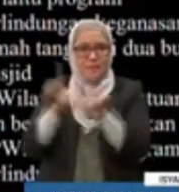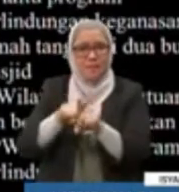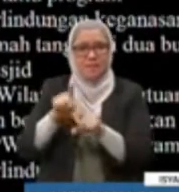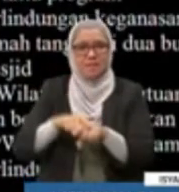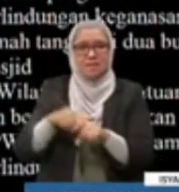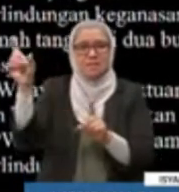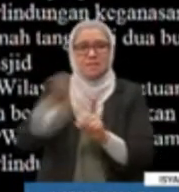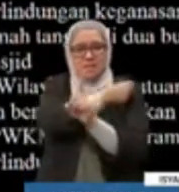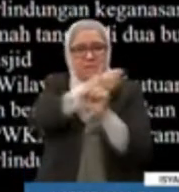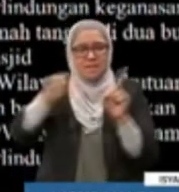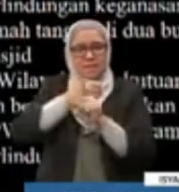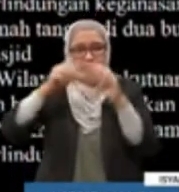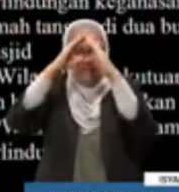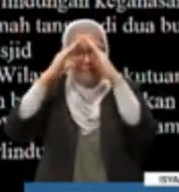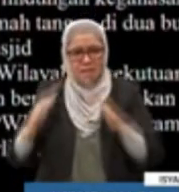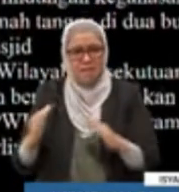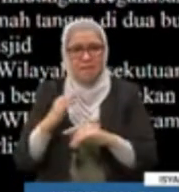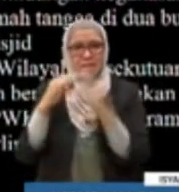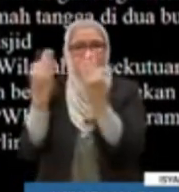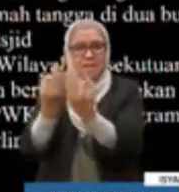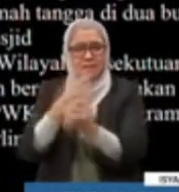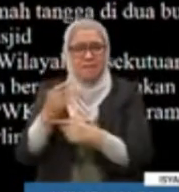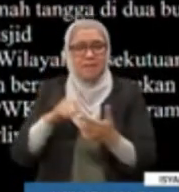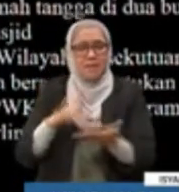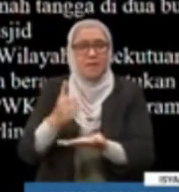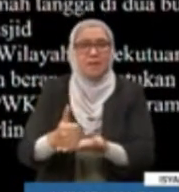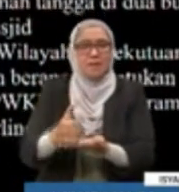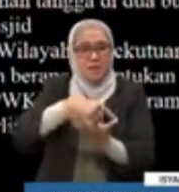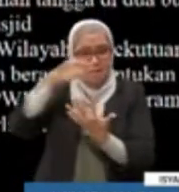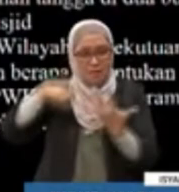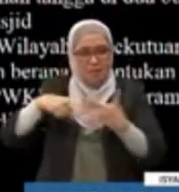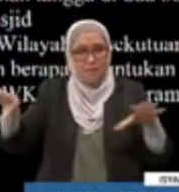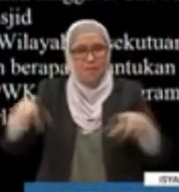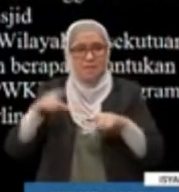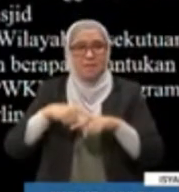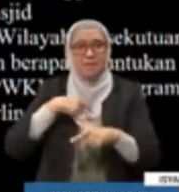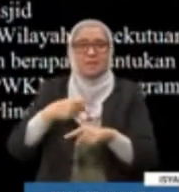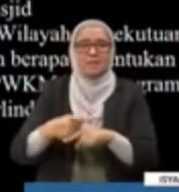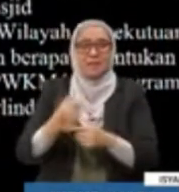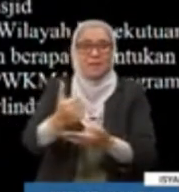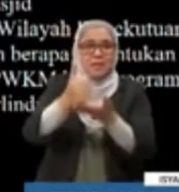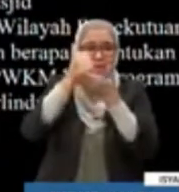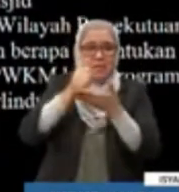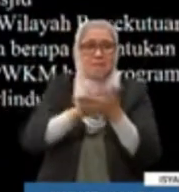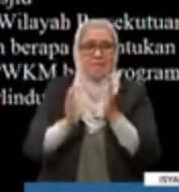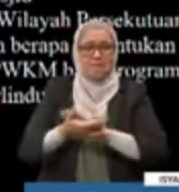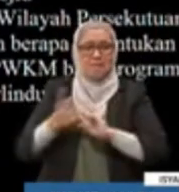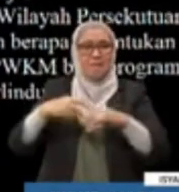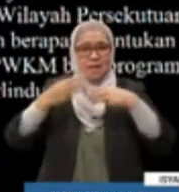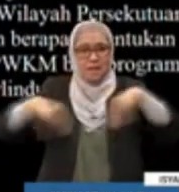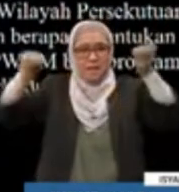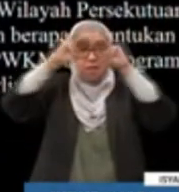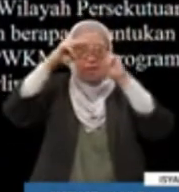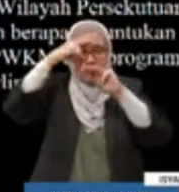dan diantara inisiatif yang telah dilaksanakan dalam membantu mangsa keganasan termasuk menjadikan masjid sebagai pusat transit